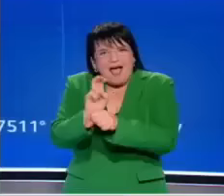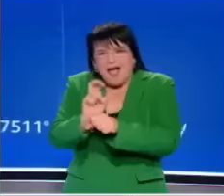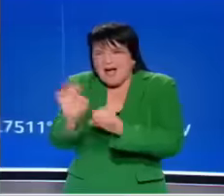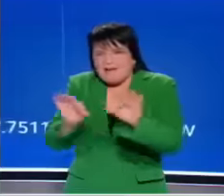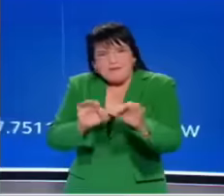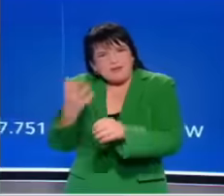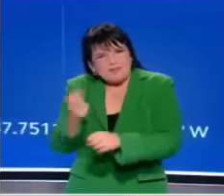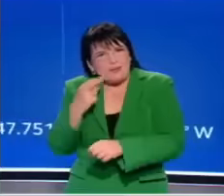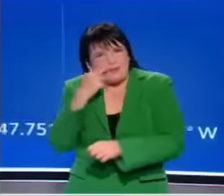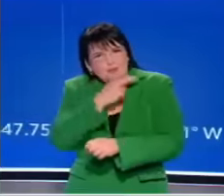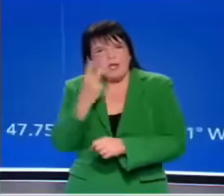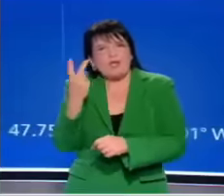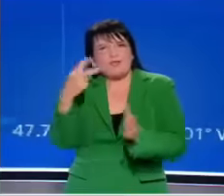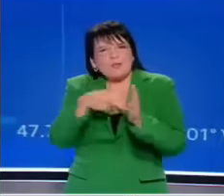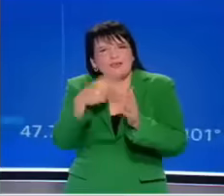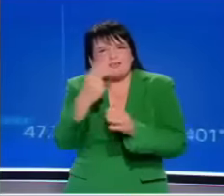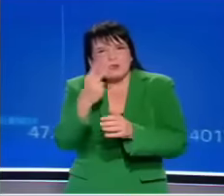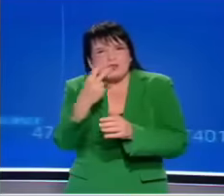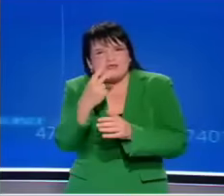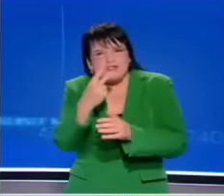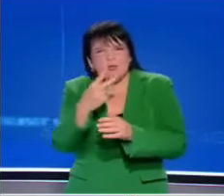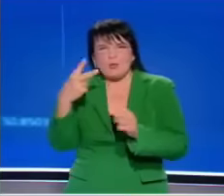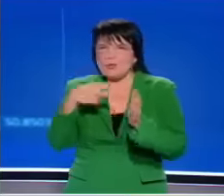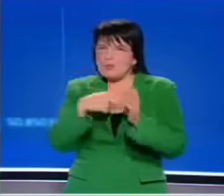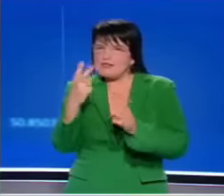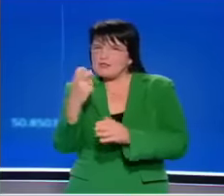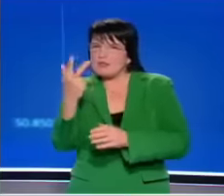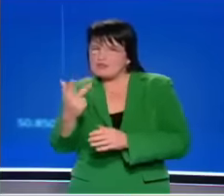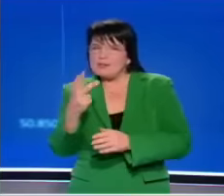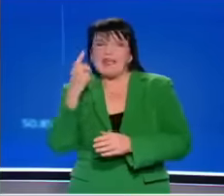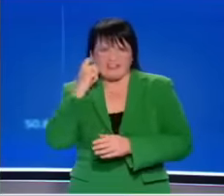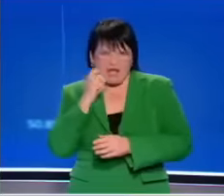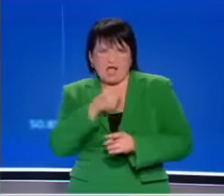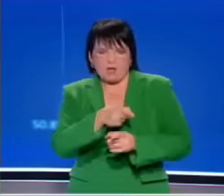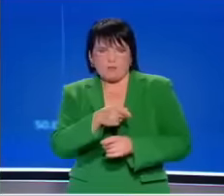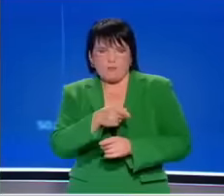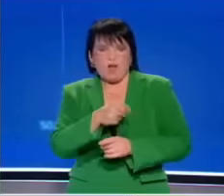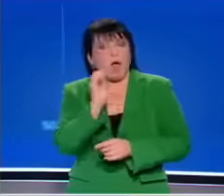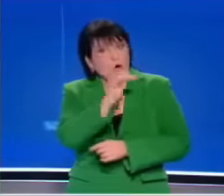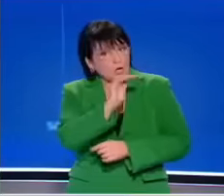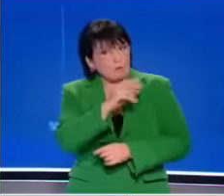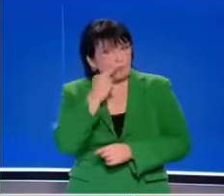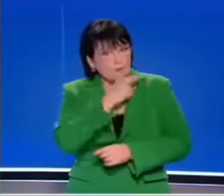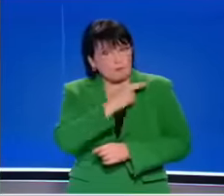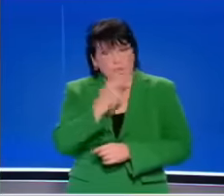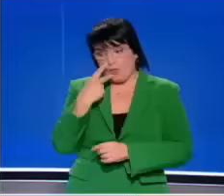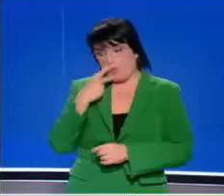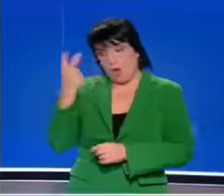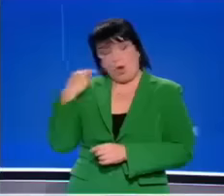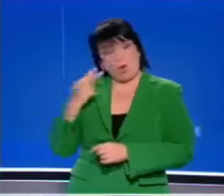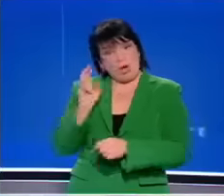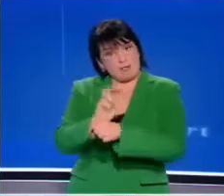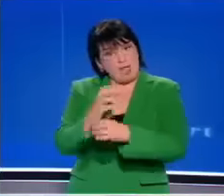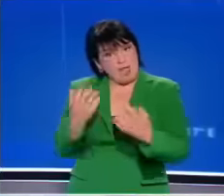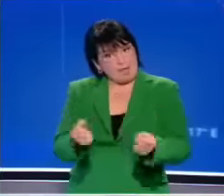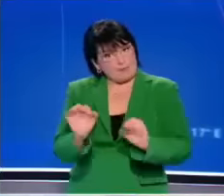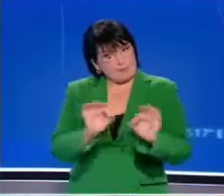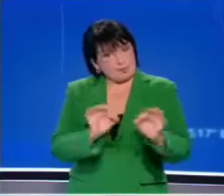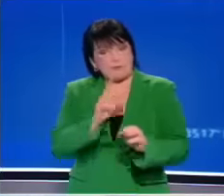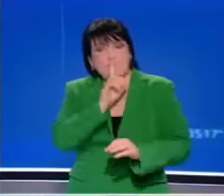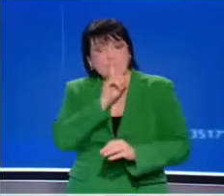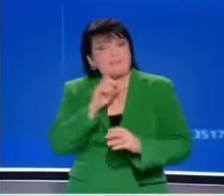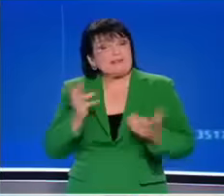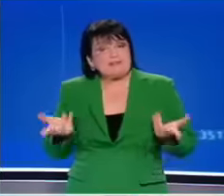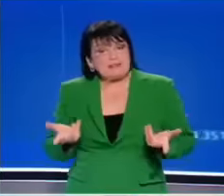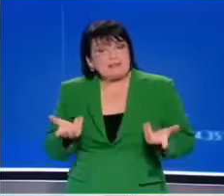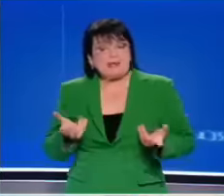έσχες του πρωθυπουργού για το 22 και το 23 και μου λέτε εμένα για τυπικά έχει ρωτήσει κανείς τον πρωθυπουργό τι έχουν γίνει τελευταία δύο χρόνια ξέρετε γιατί το λέω αυτό γιατί εσείς